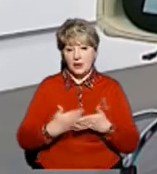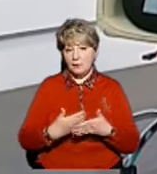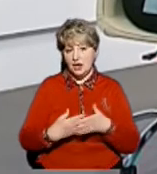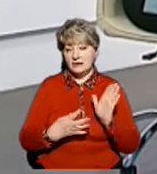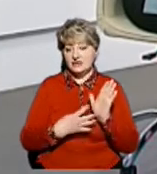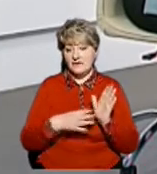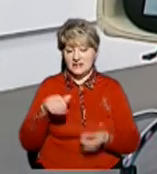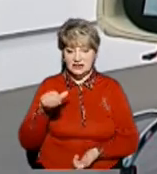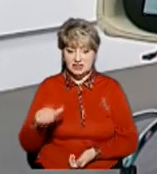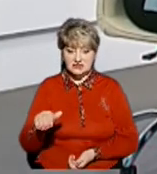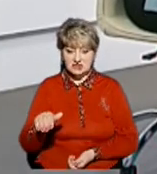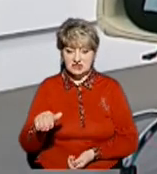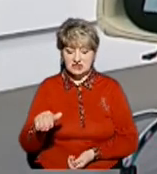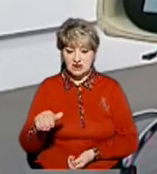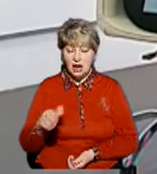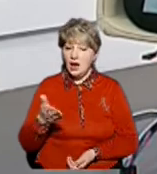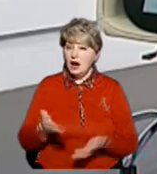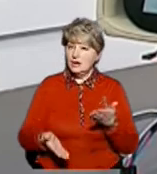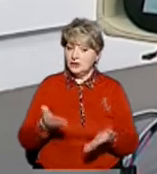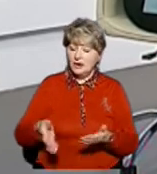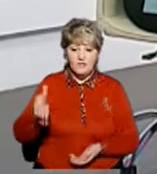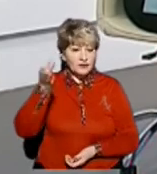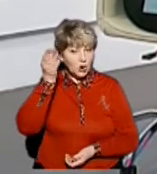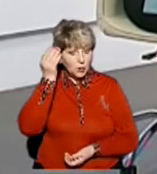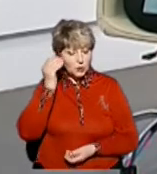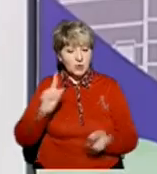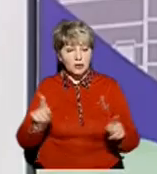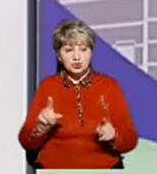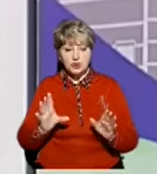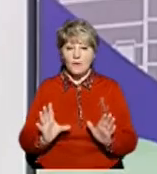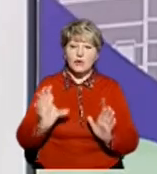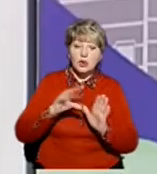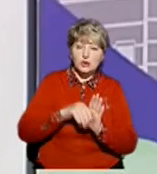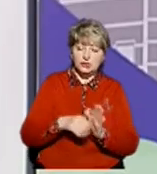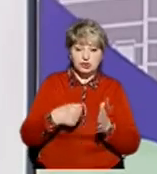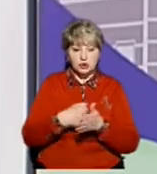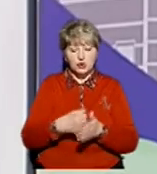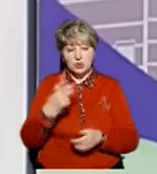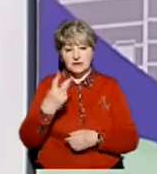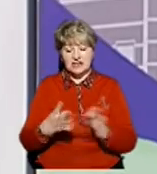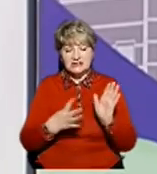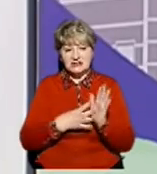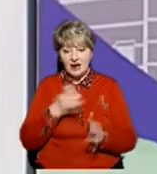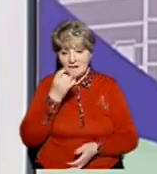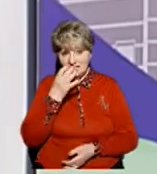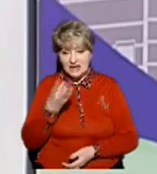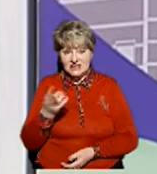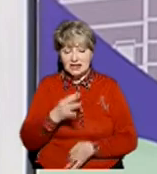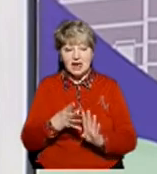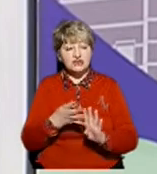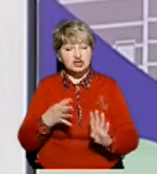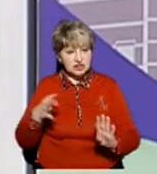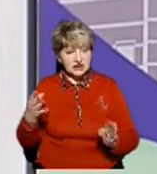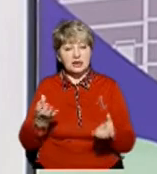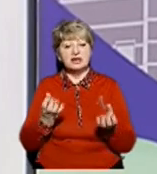майже 9 тисяч. Але якщо ще врахувати, що включно до 29 квітня черга